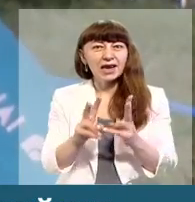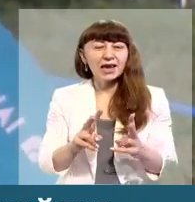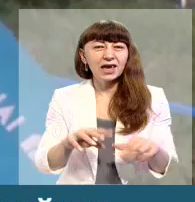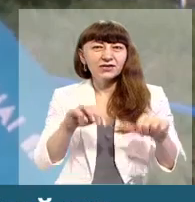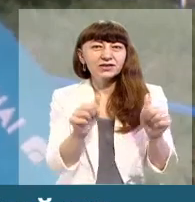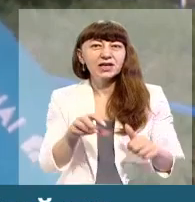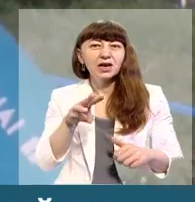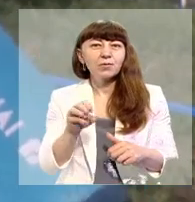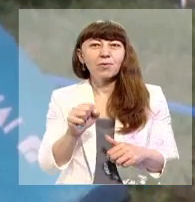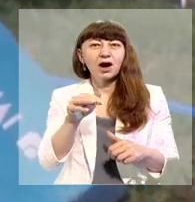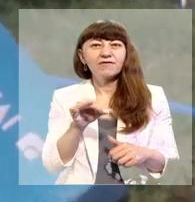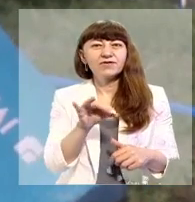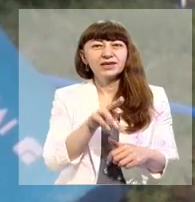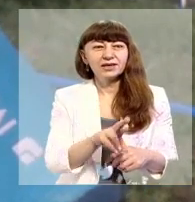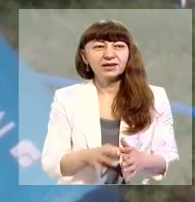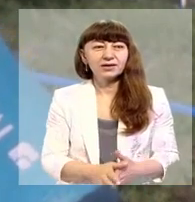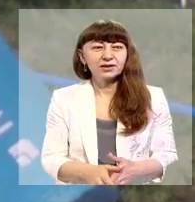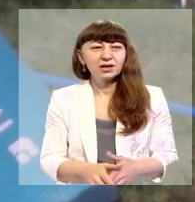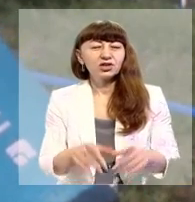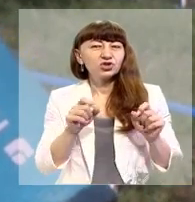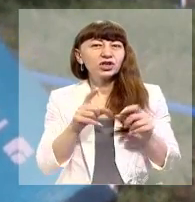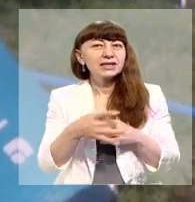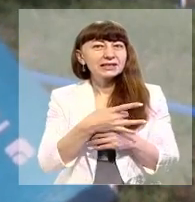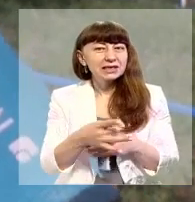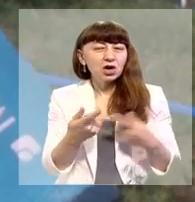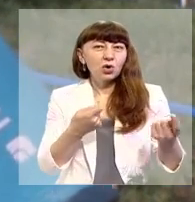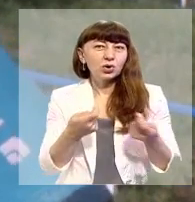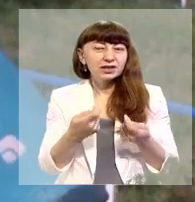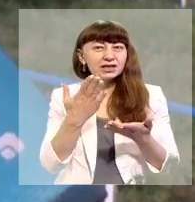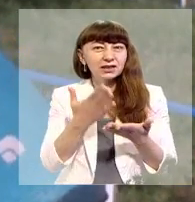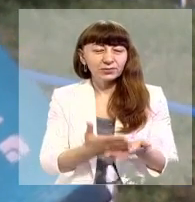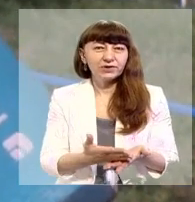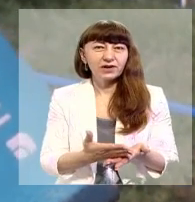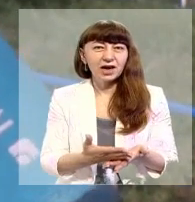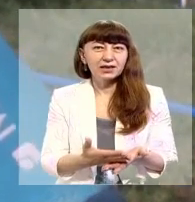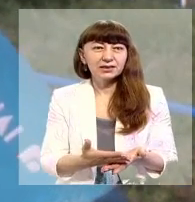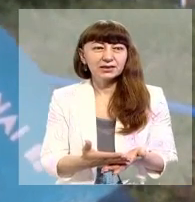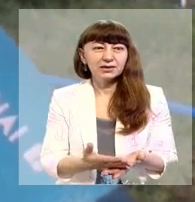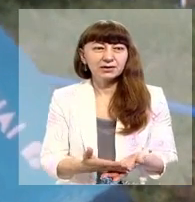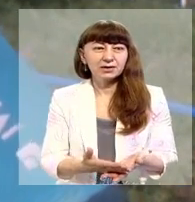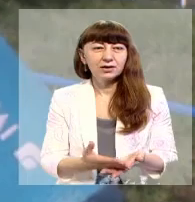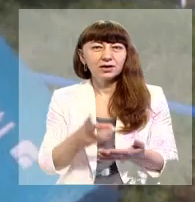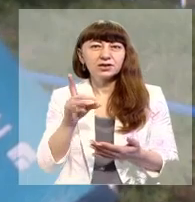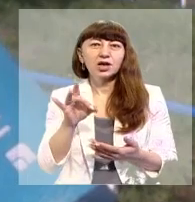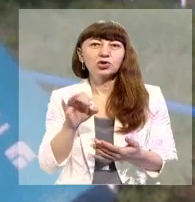мероприятия является КГУ «Молодежный ресурсный центр Жатигоринского района». Организатором является Санал Рупак.